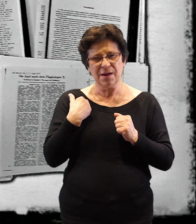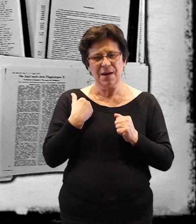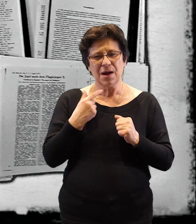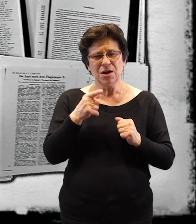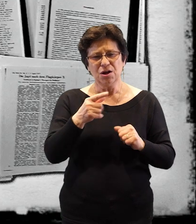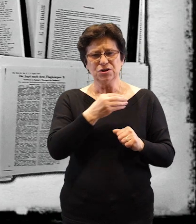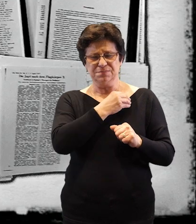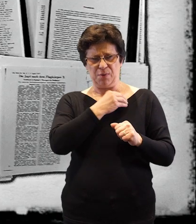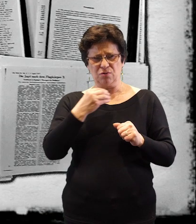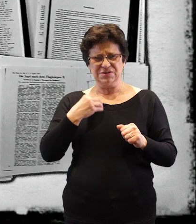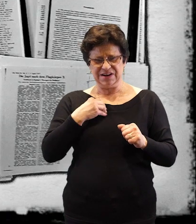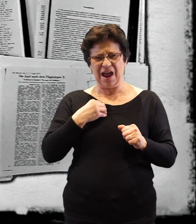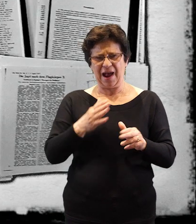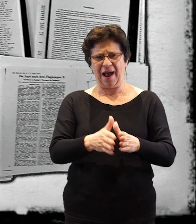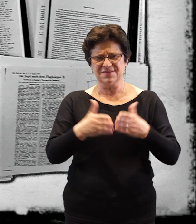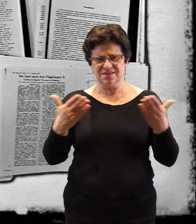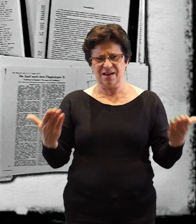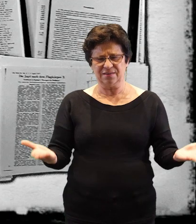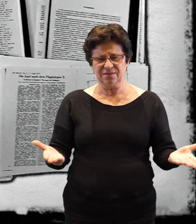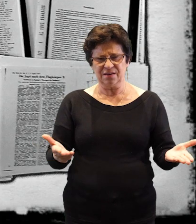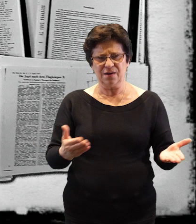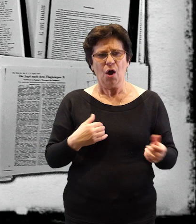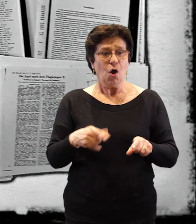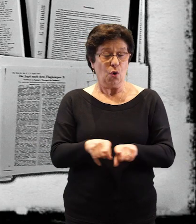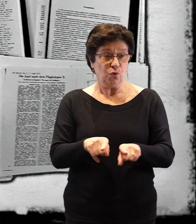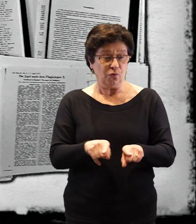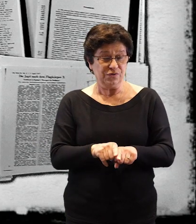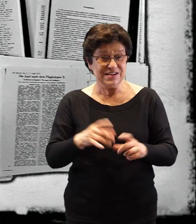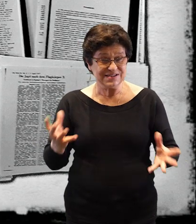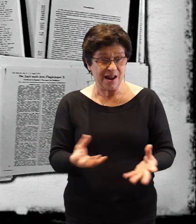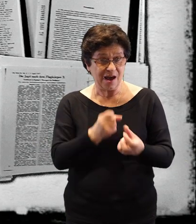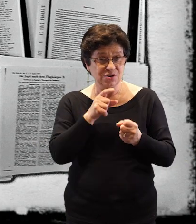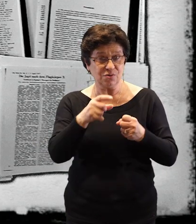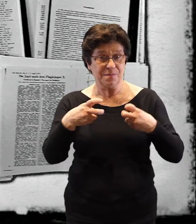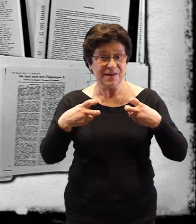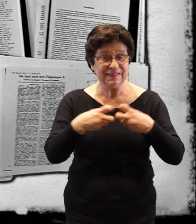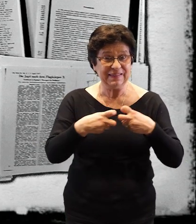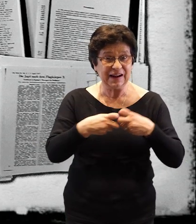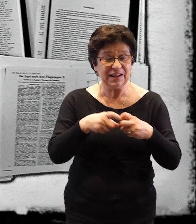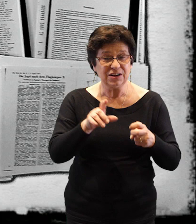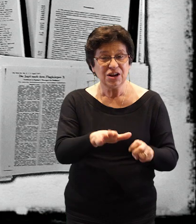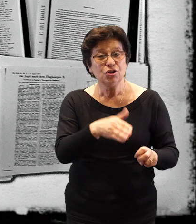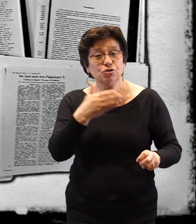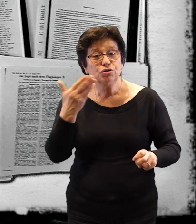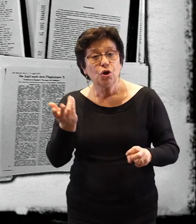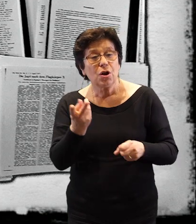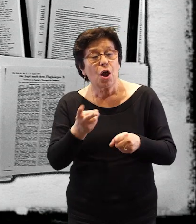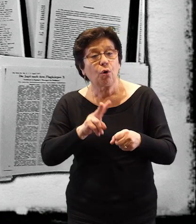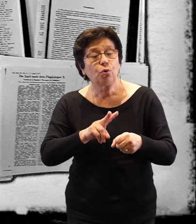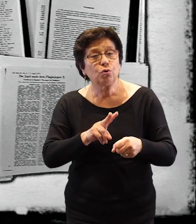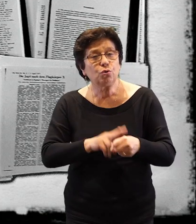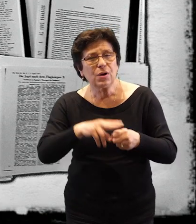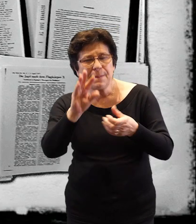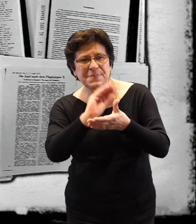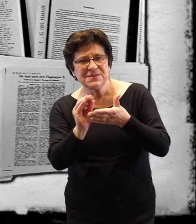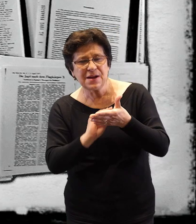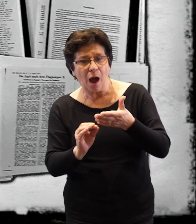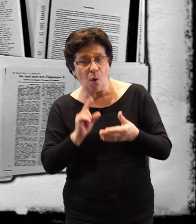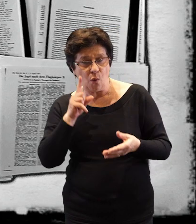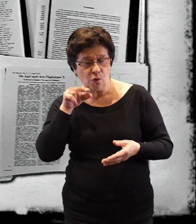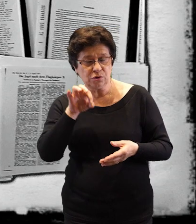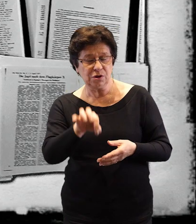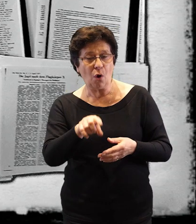prasy polskiej, ale już też znalazłem coś na internecie. Jakieś były strony, które opisywały te tematy.